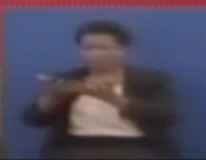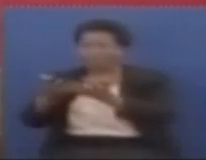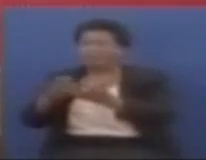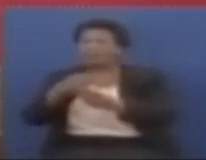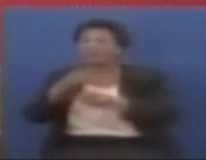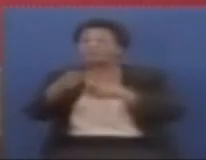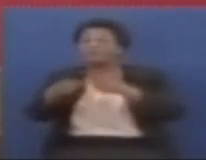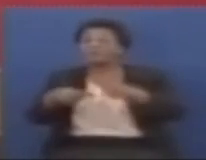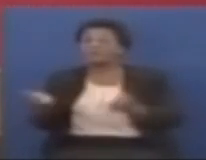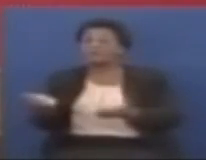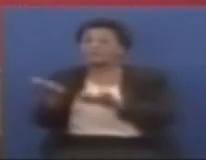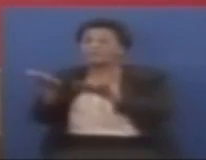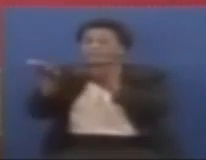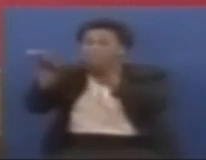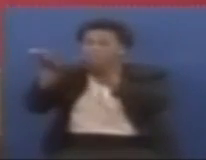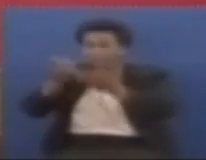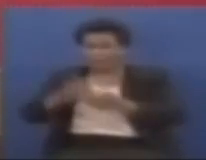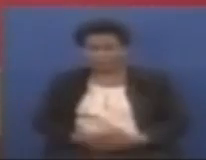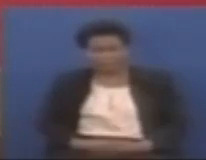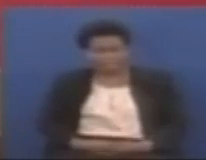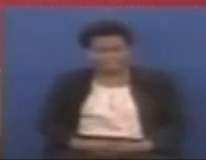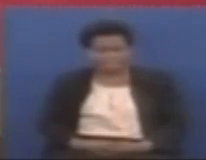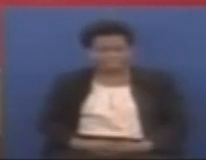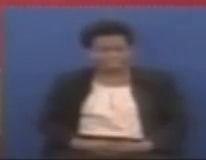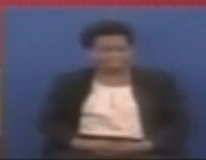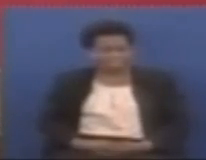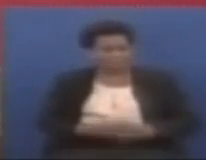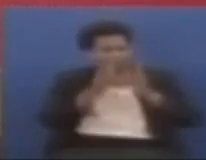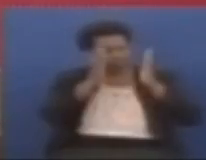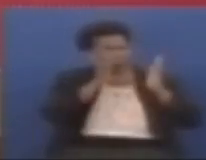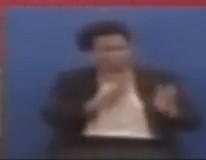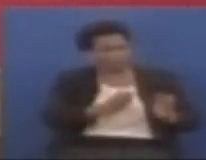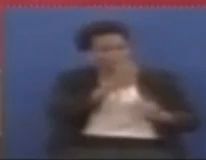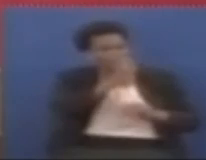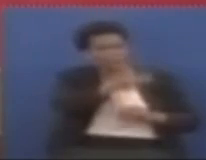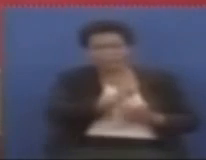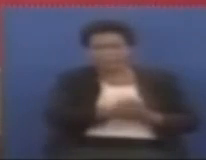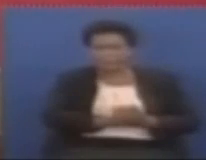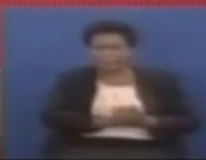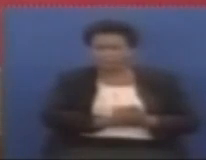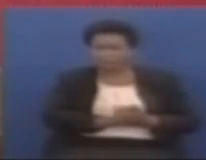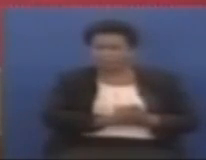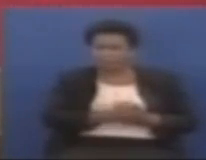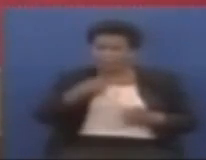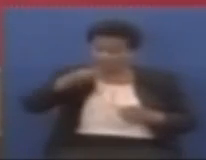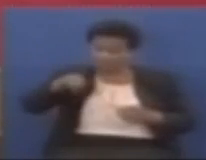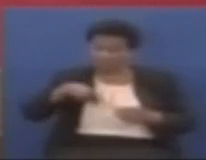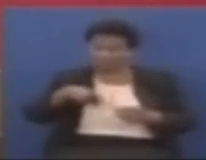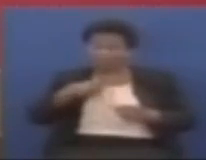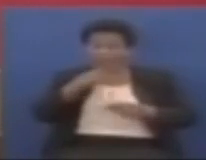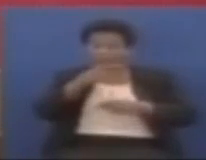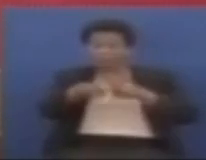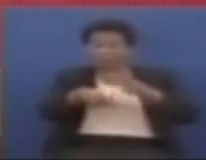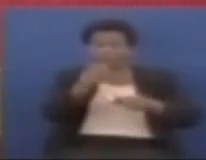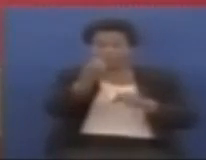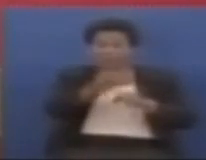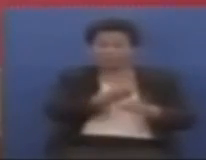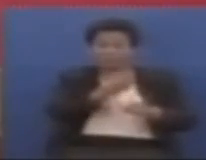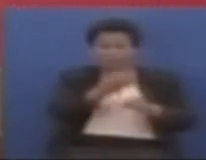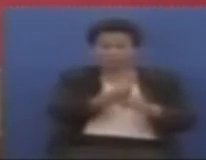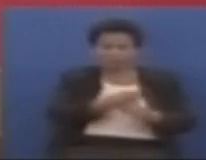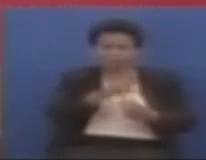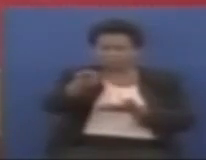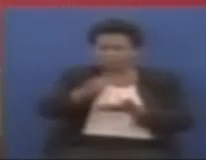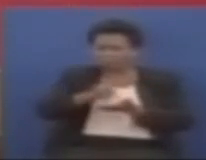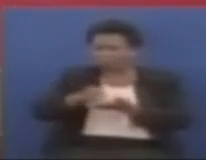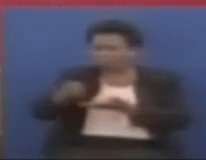zilizokuwa zinalipwa na wakili binafsi, ambazo kwa tathmini ilifanyika uendeshaji wa kila